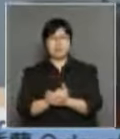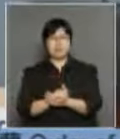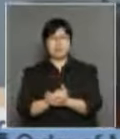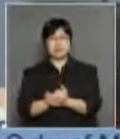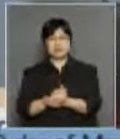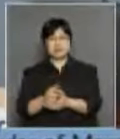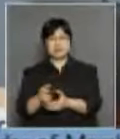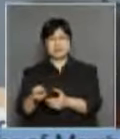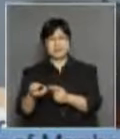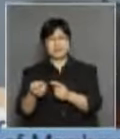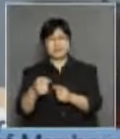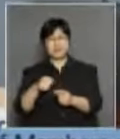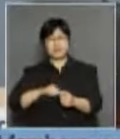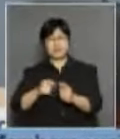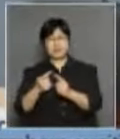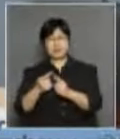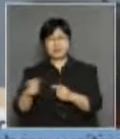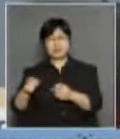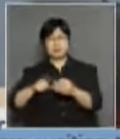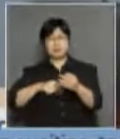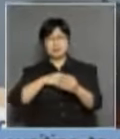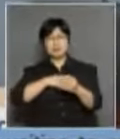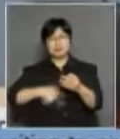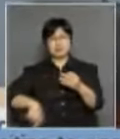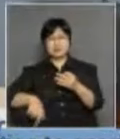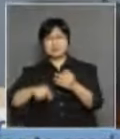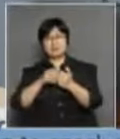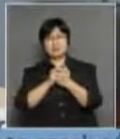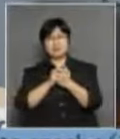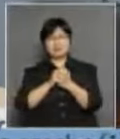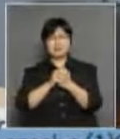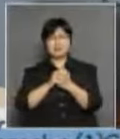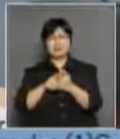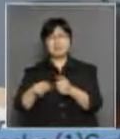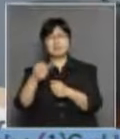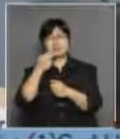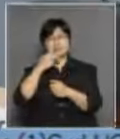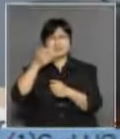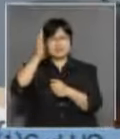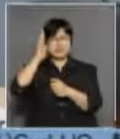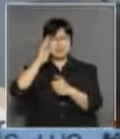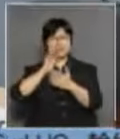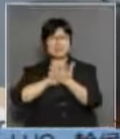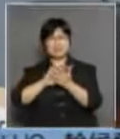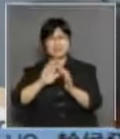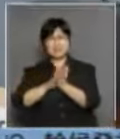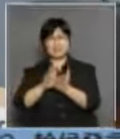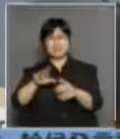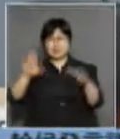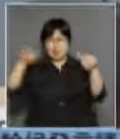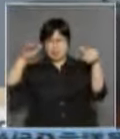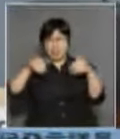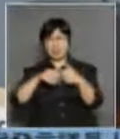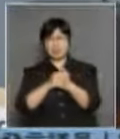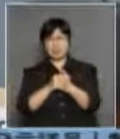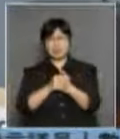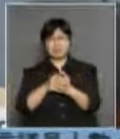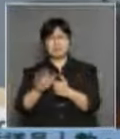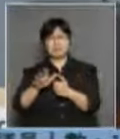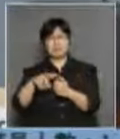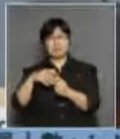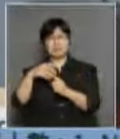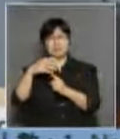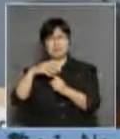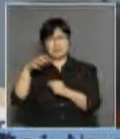小人黃國興。阿哥，又唔該你 call 諗啦，都唔好啦 ，call 諗